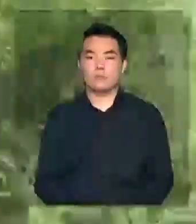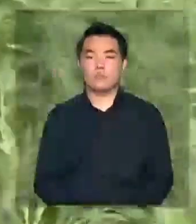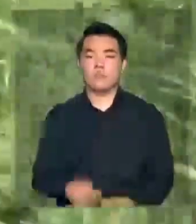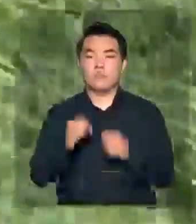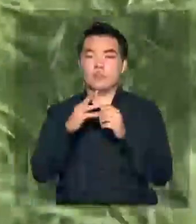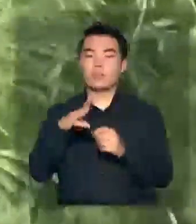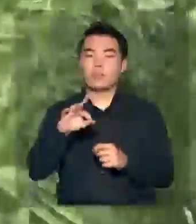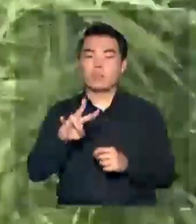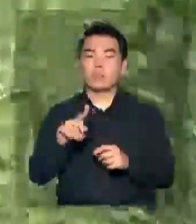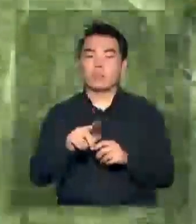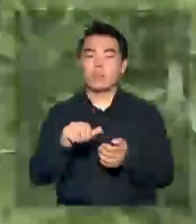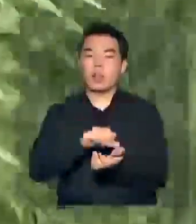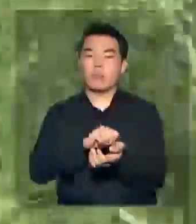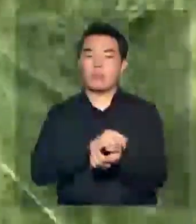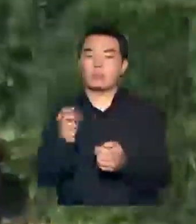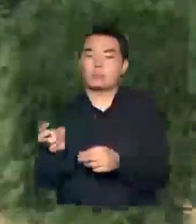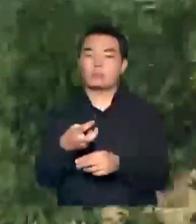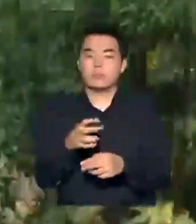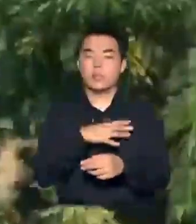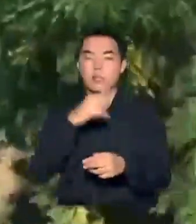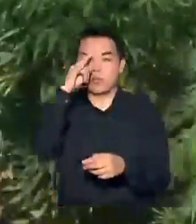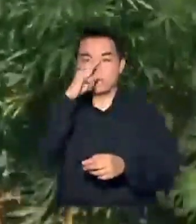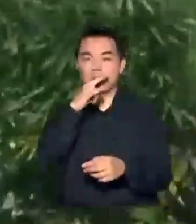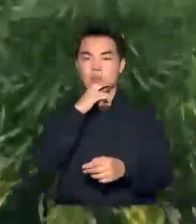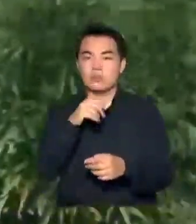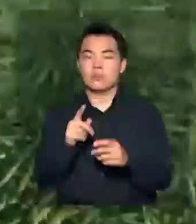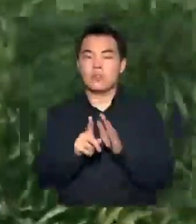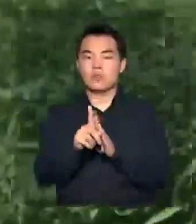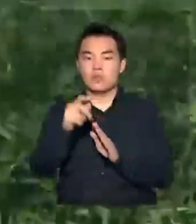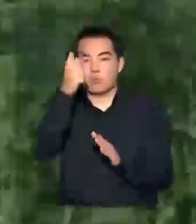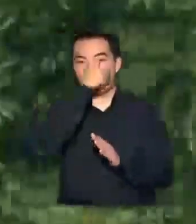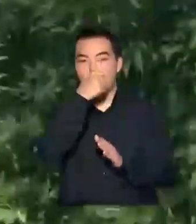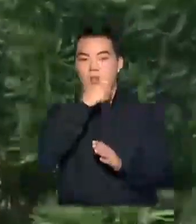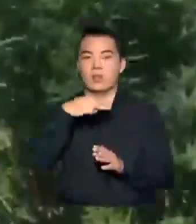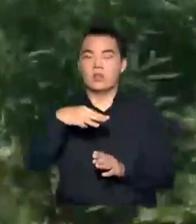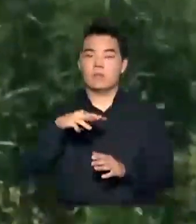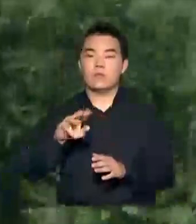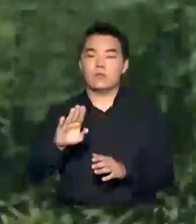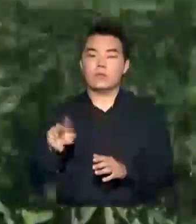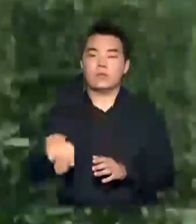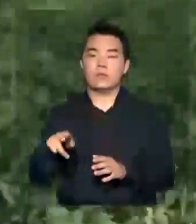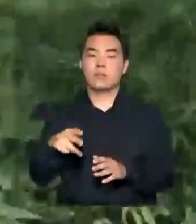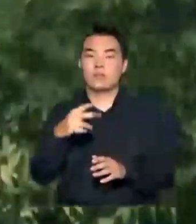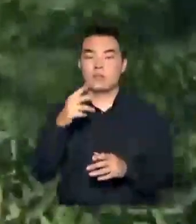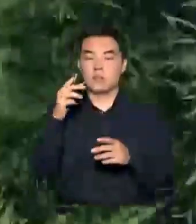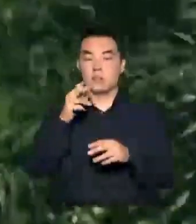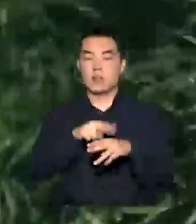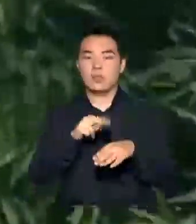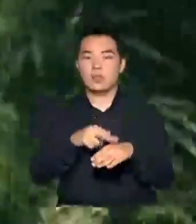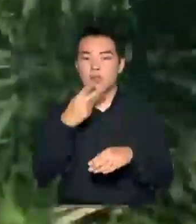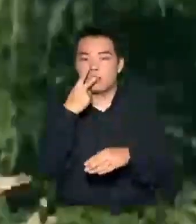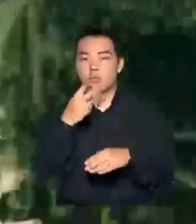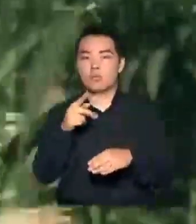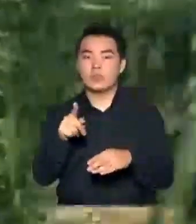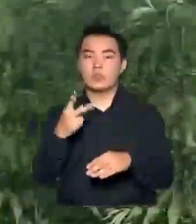Около 13 тонн наркотиков изъяли в Казахстане с начала года. В МВД сообщили, что полицейским удалось